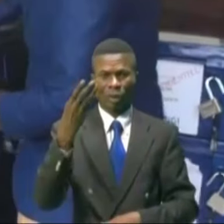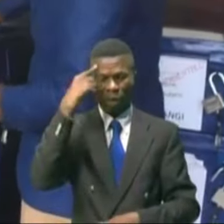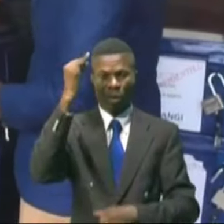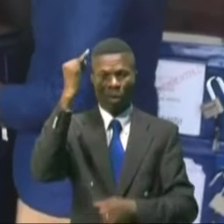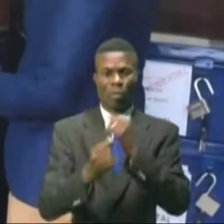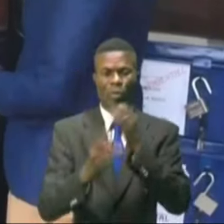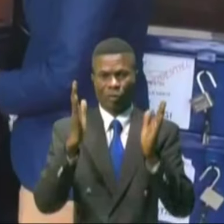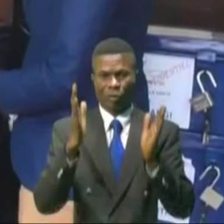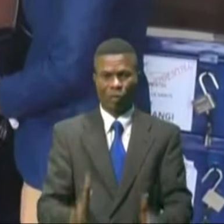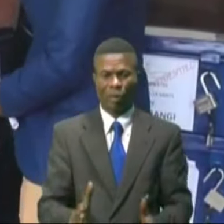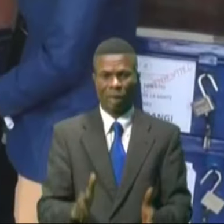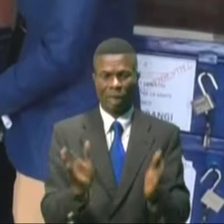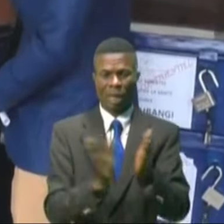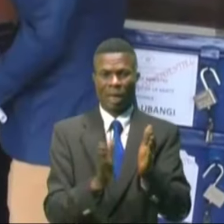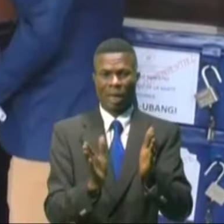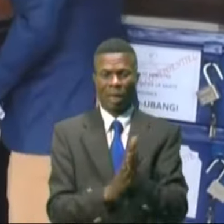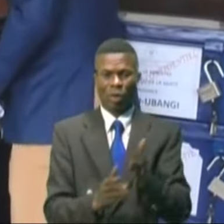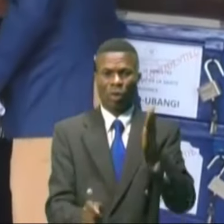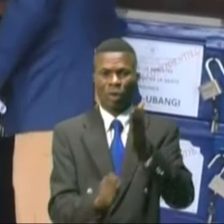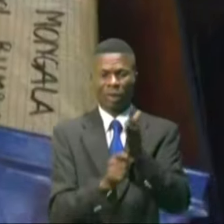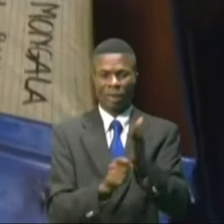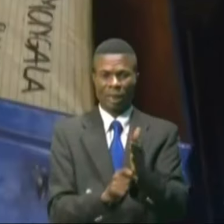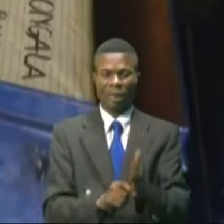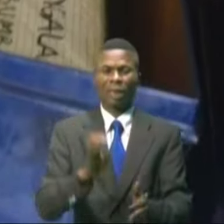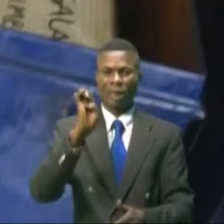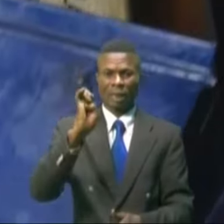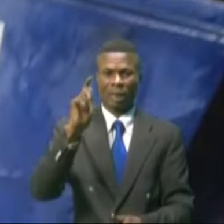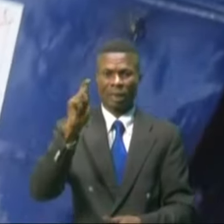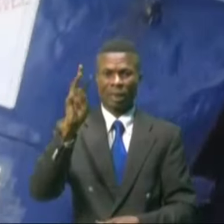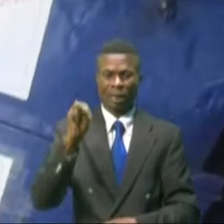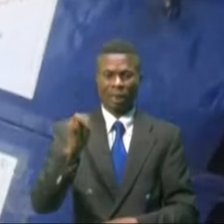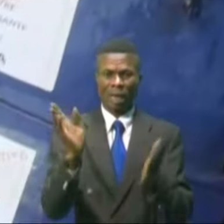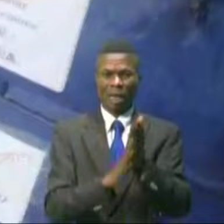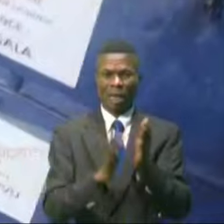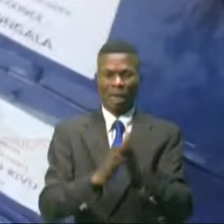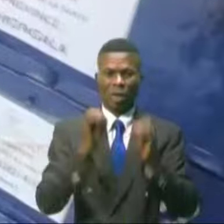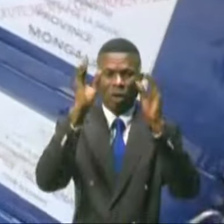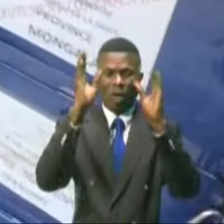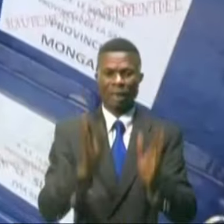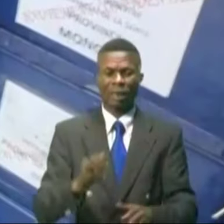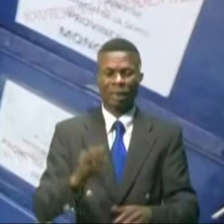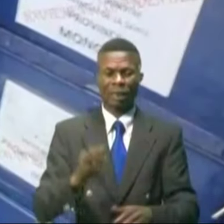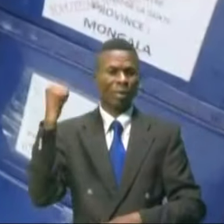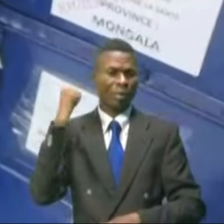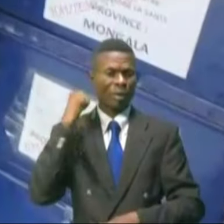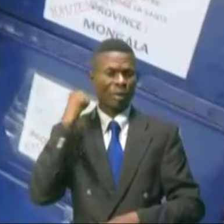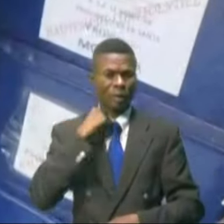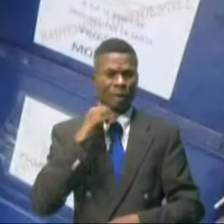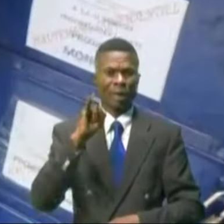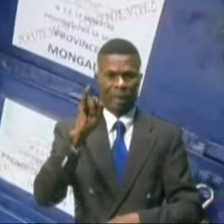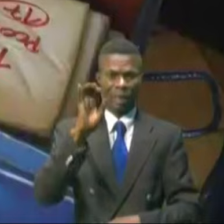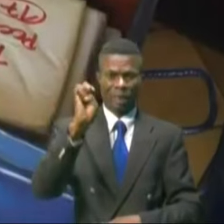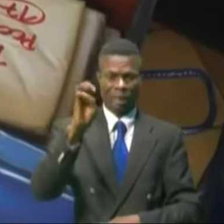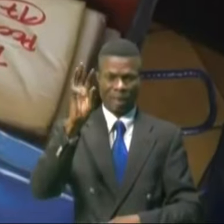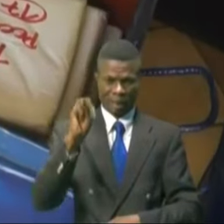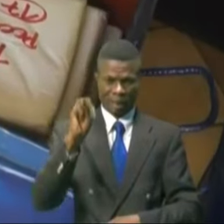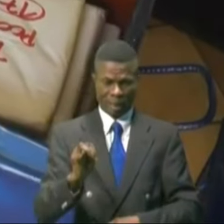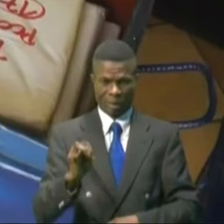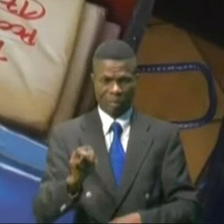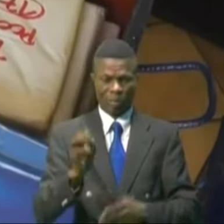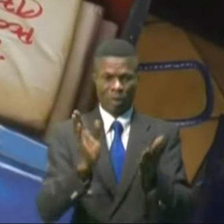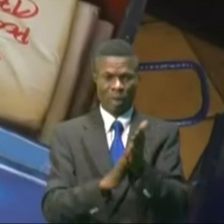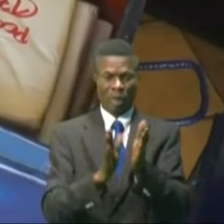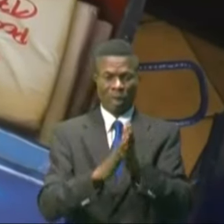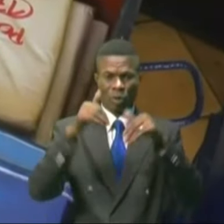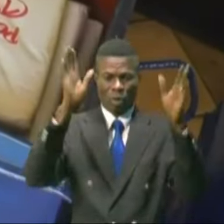finalistes des instituts techniques médicaux ITEM et les instituts d'enseignement médical IM du niveau secondaire. Sur